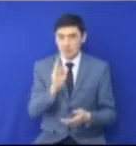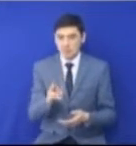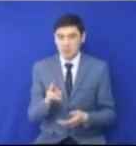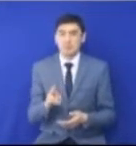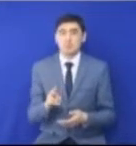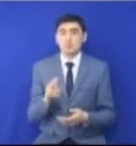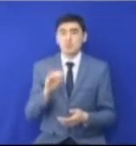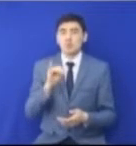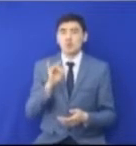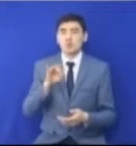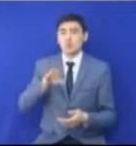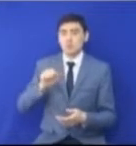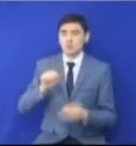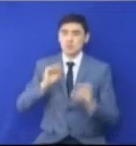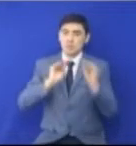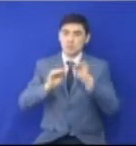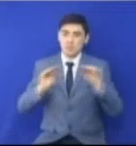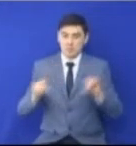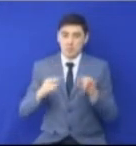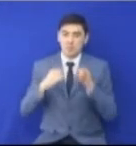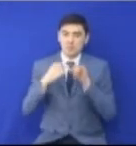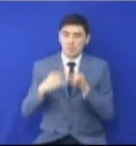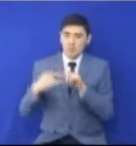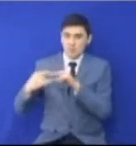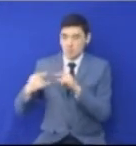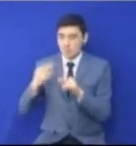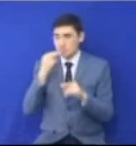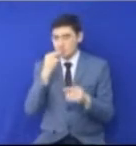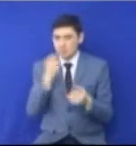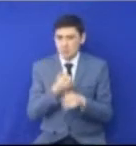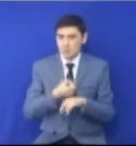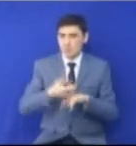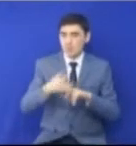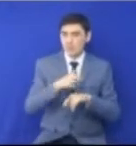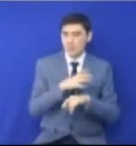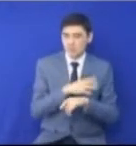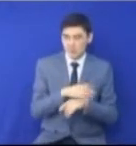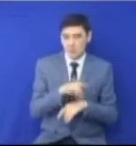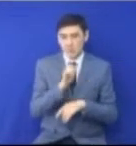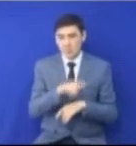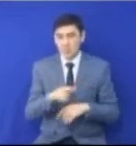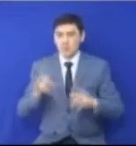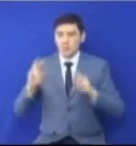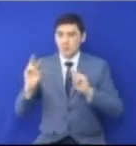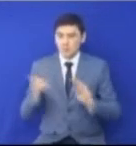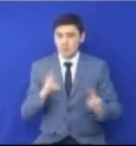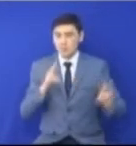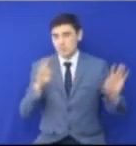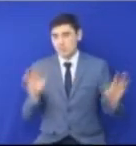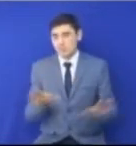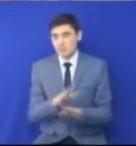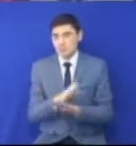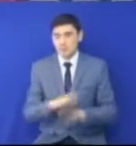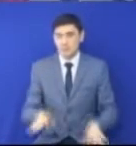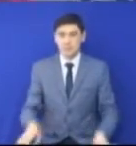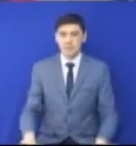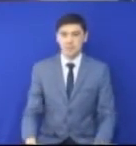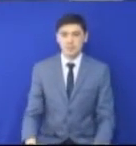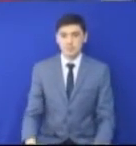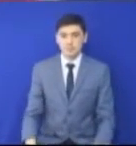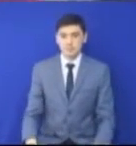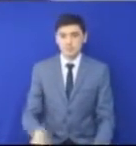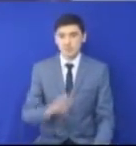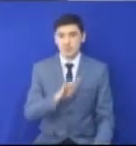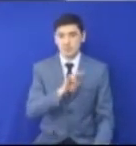ақ дастархан жайылды. Ұлттық орталықтардың мүшелері мен жергілікті өнерпаздар әнін шашу шашып би биледі.